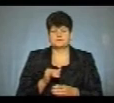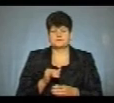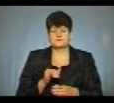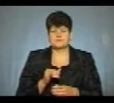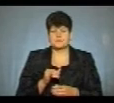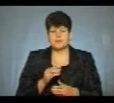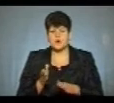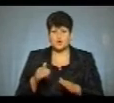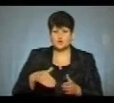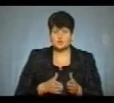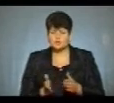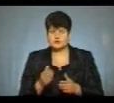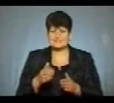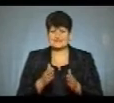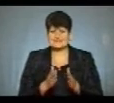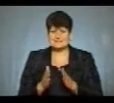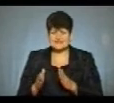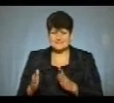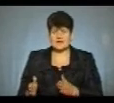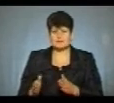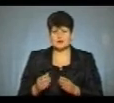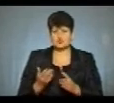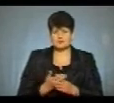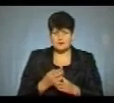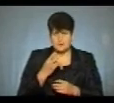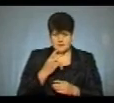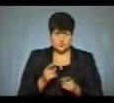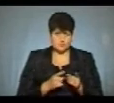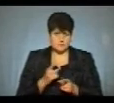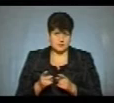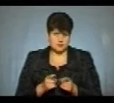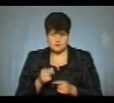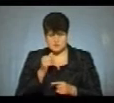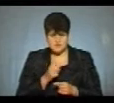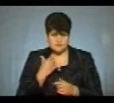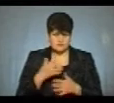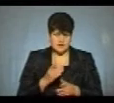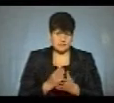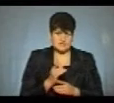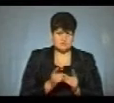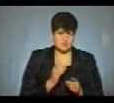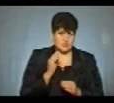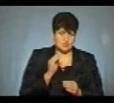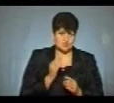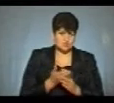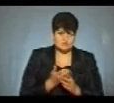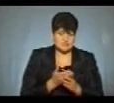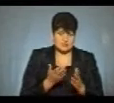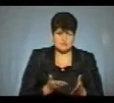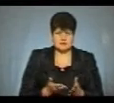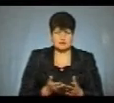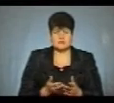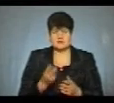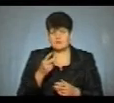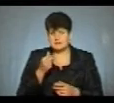скажімо, гнучкості системи субсидій, тобто ми бачимо, що вона змінюється, часом буває місяць вже зміна до субсидій, там